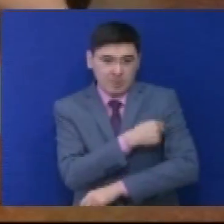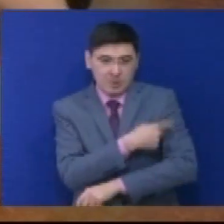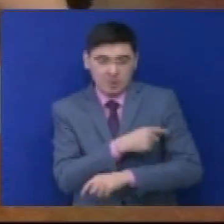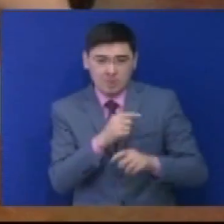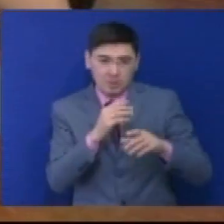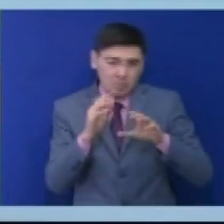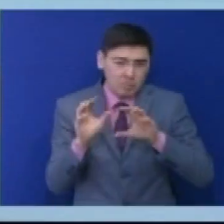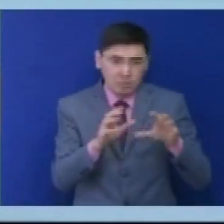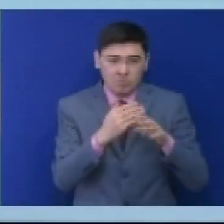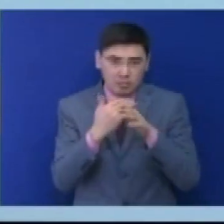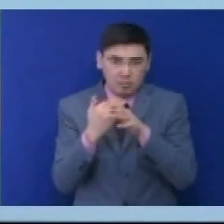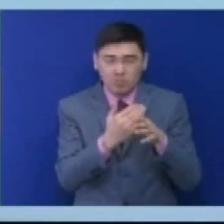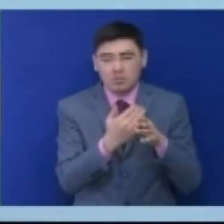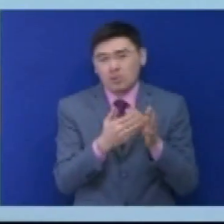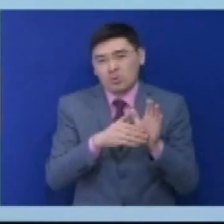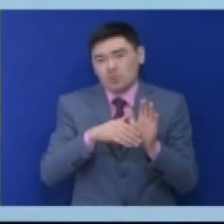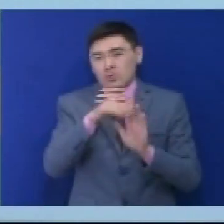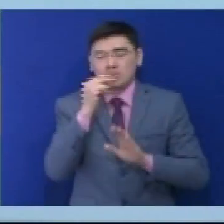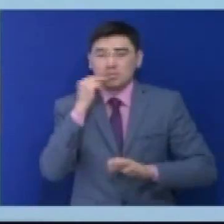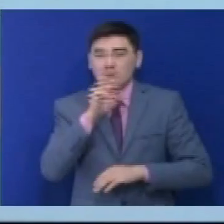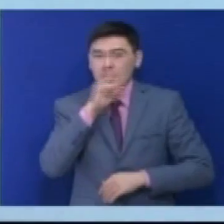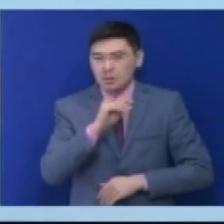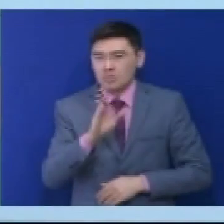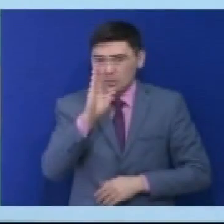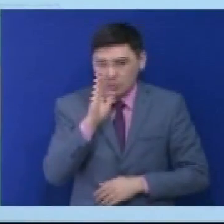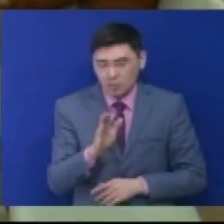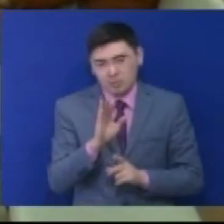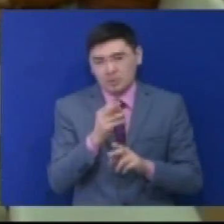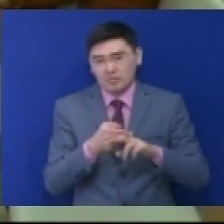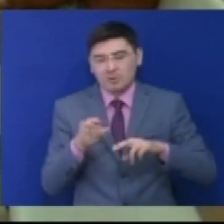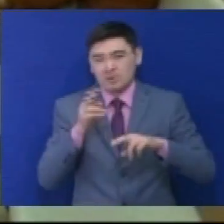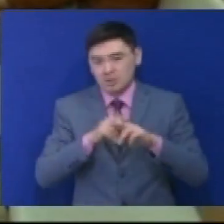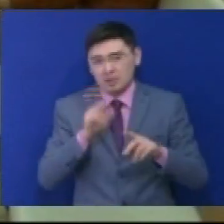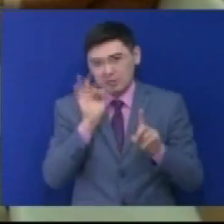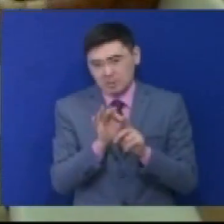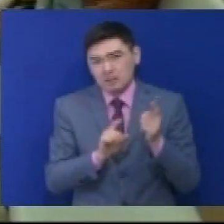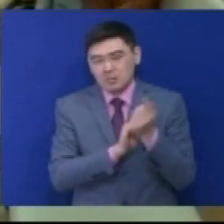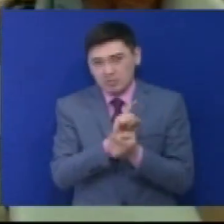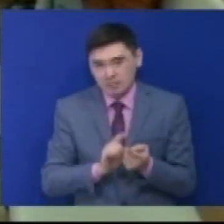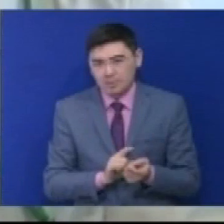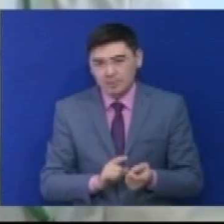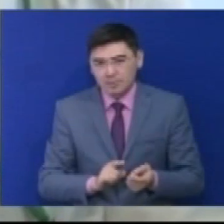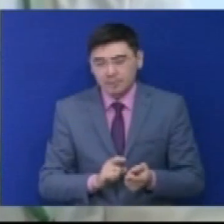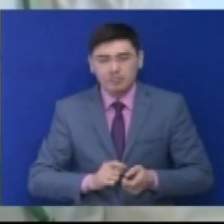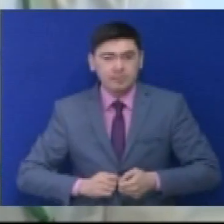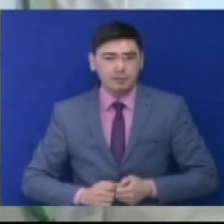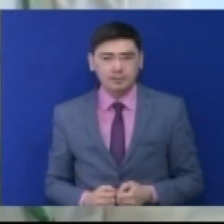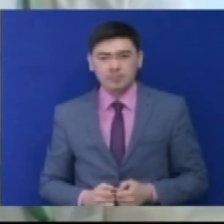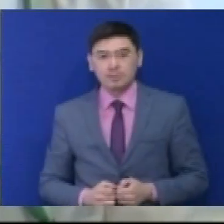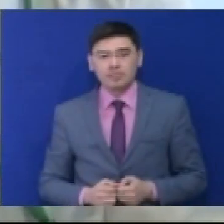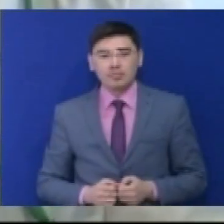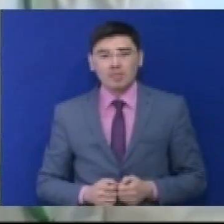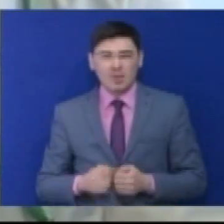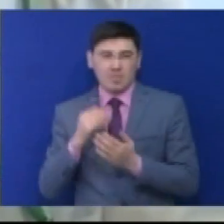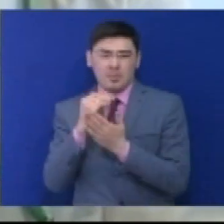қызметтің сапасы мен оның қолжетімділігін және алдын алу шараларын арттыруға мүмкіндік береді, дейді дәрігерлер.